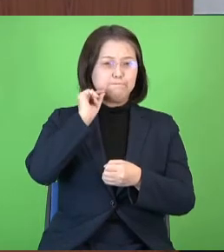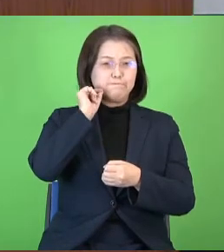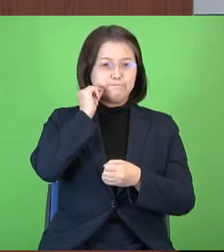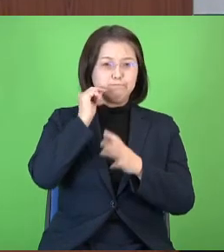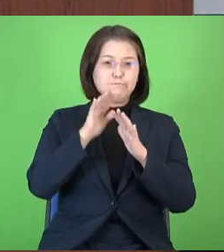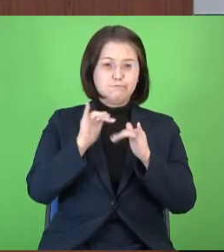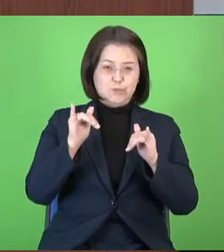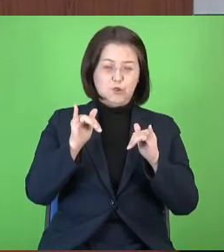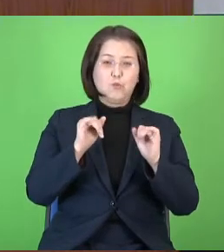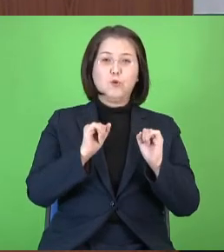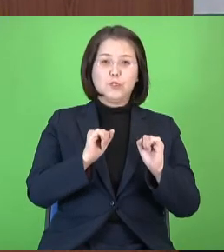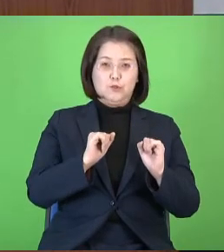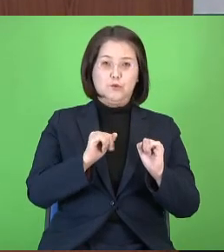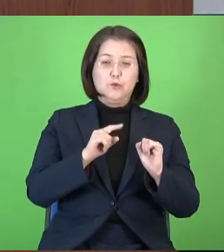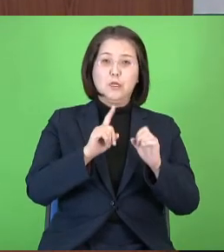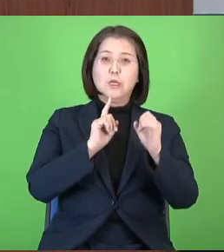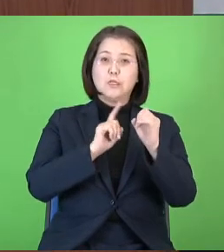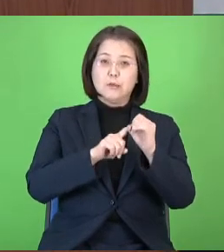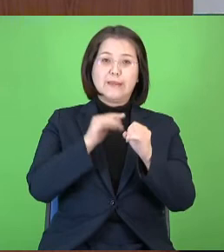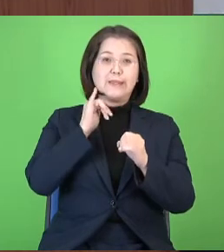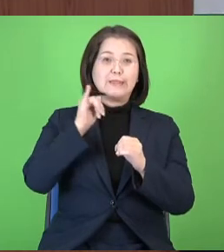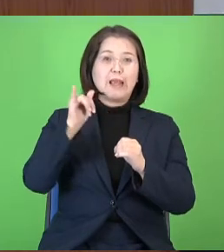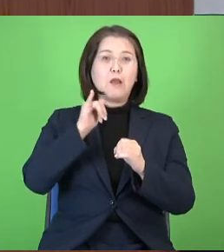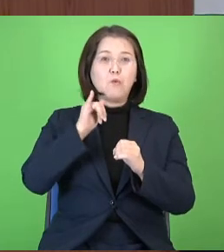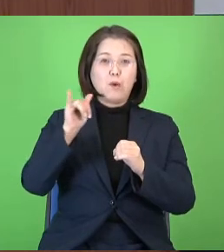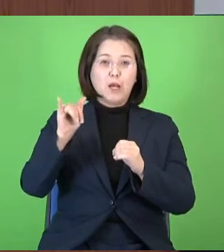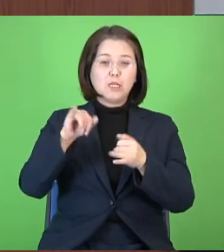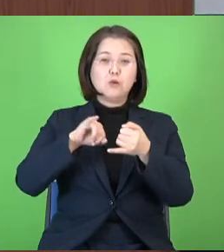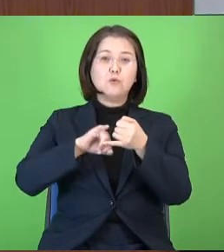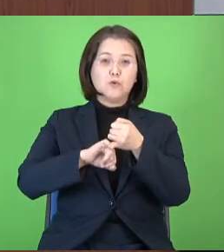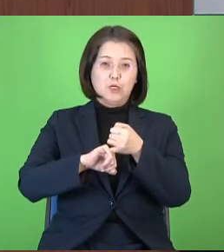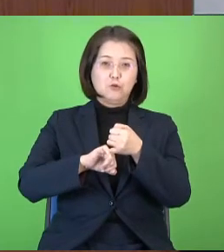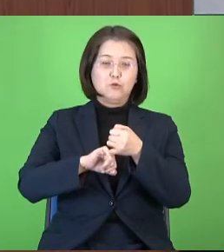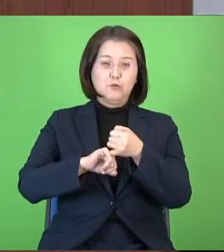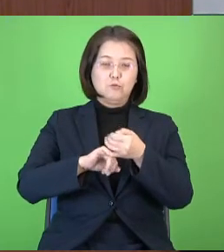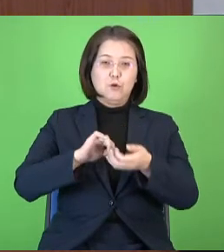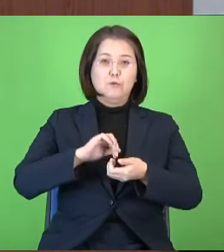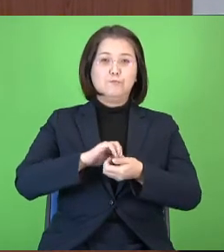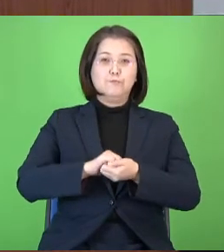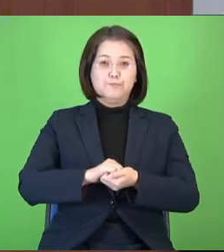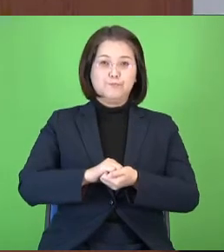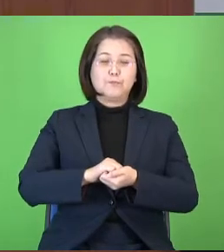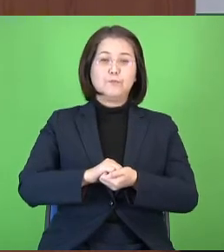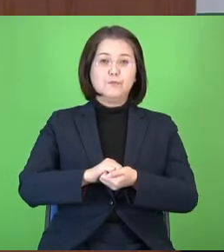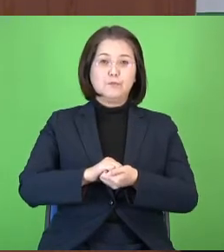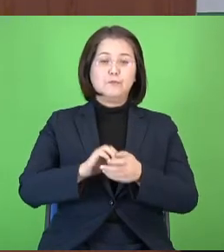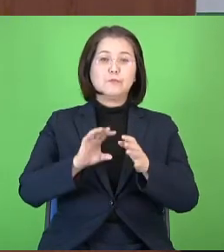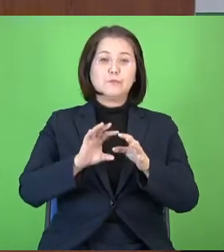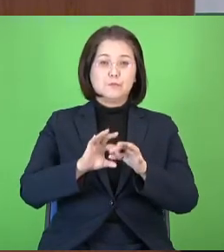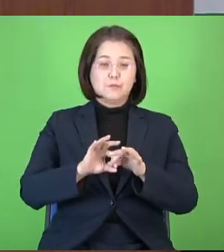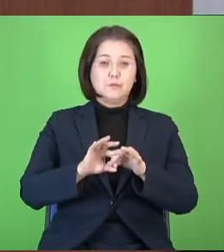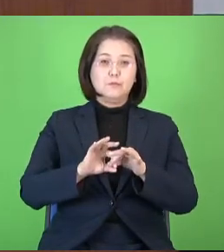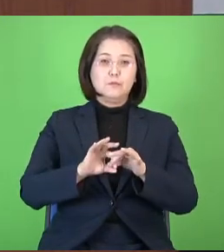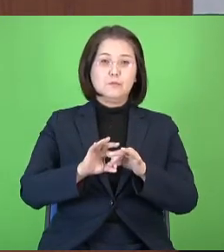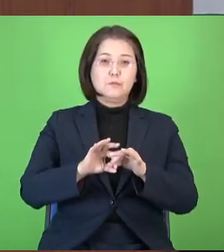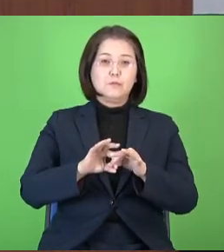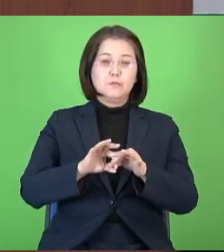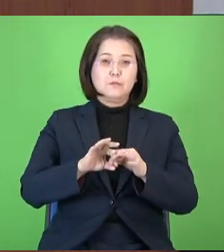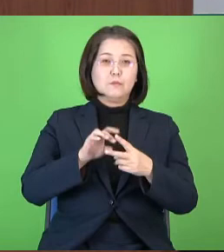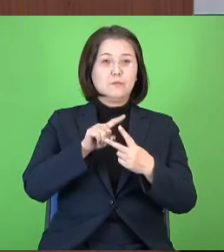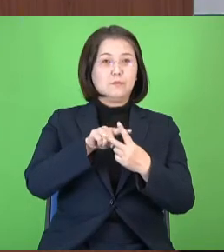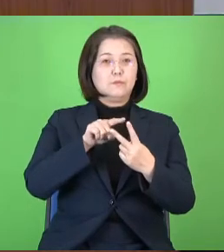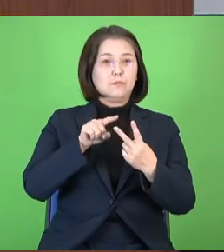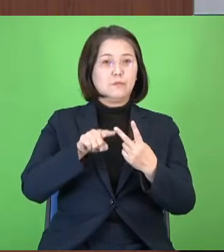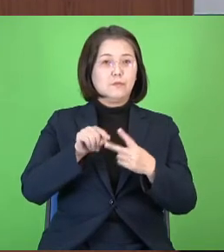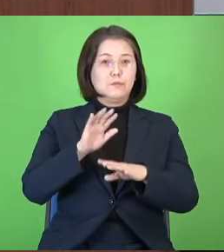でしょうそうですねあのもちろんネットがあまり中に使う